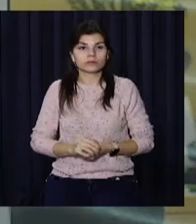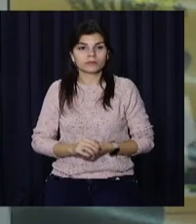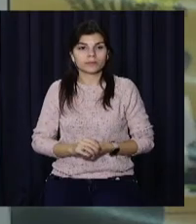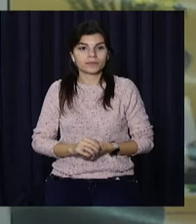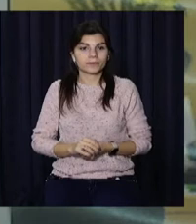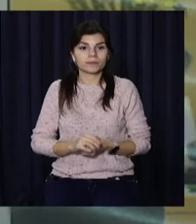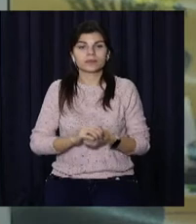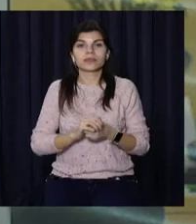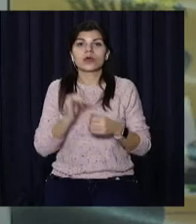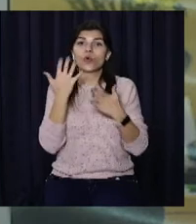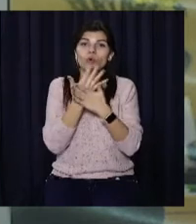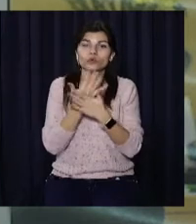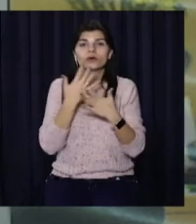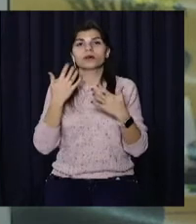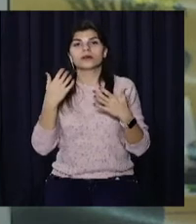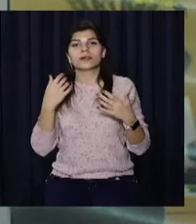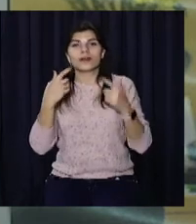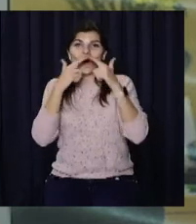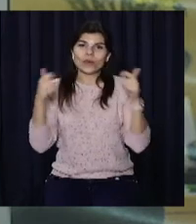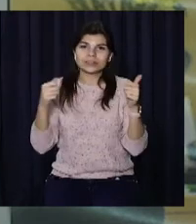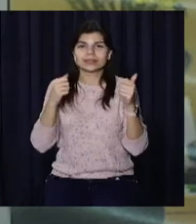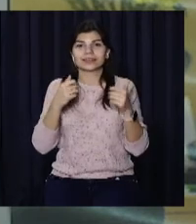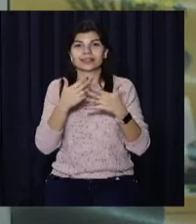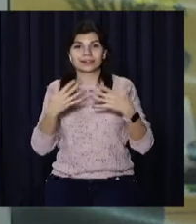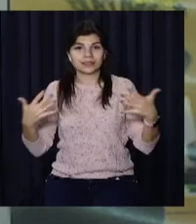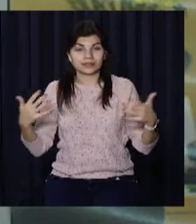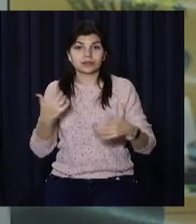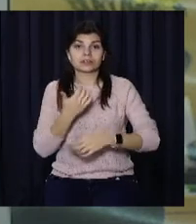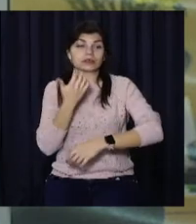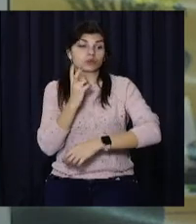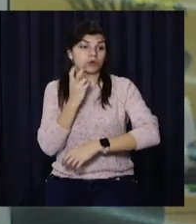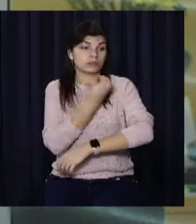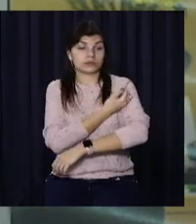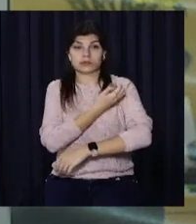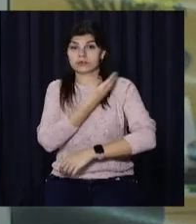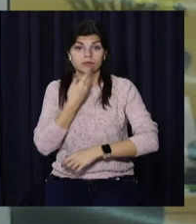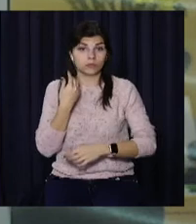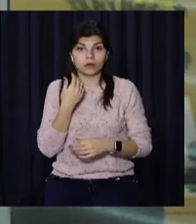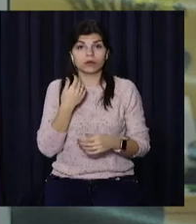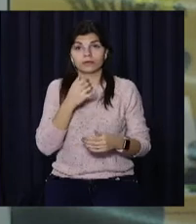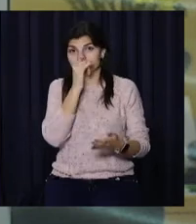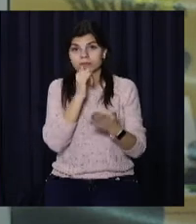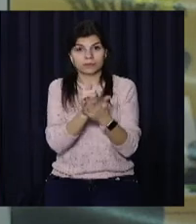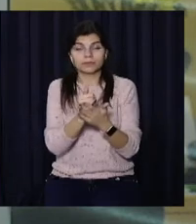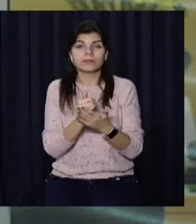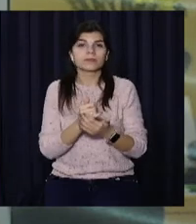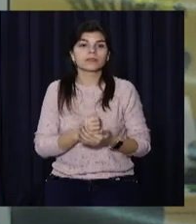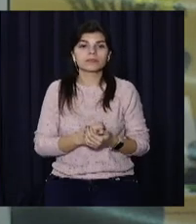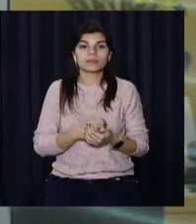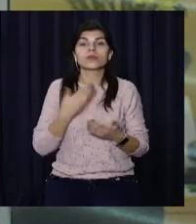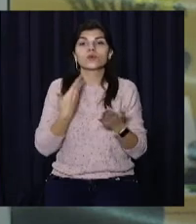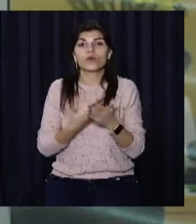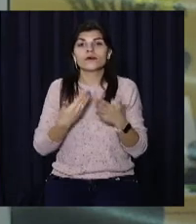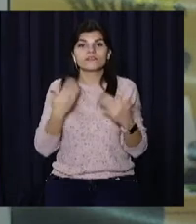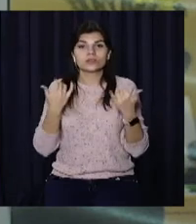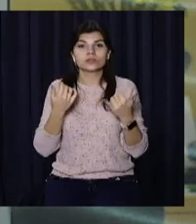У кіно, кафе, до спортзалу чи готелю нещепленим зась. В Україні з 6 грудня посилюють карантинні обмеження. Тож від